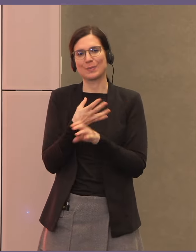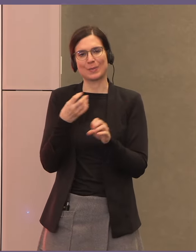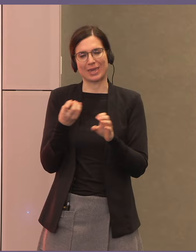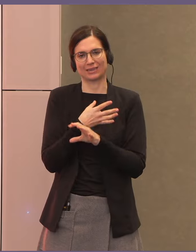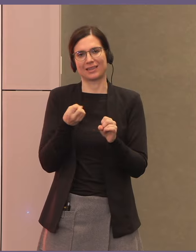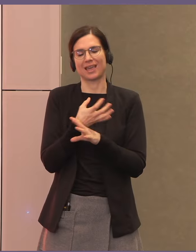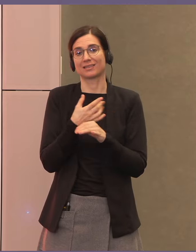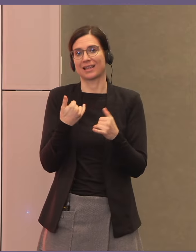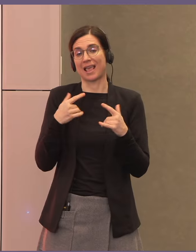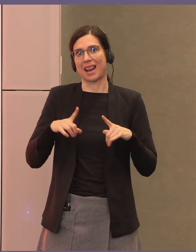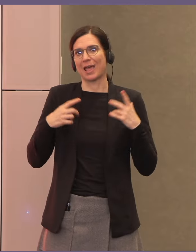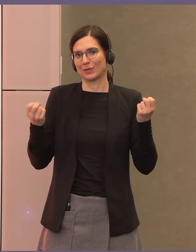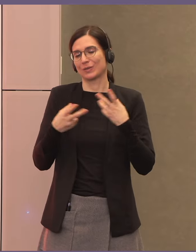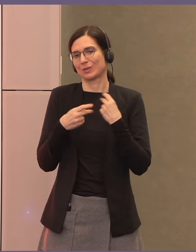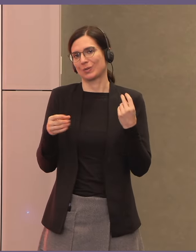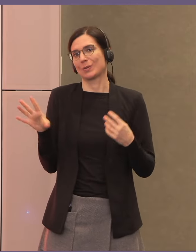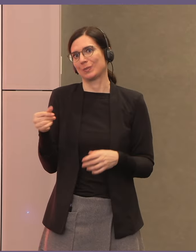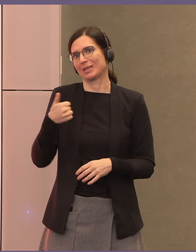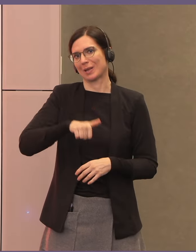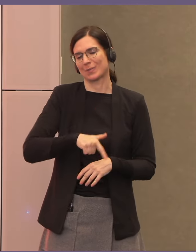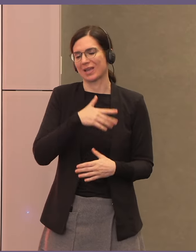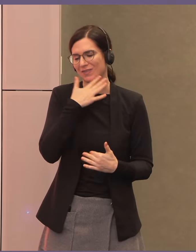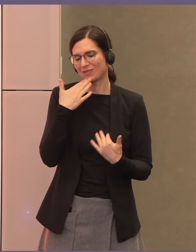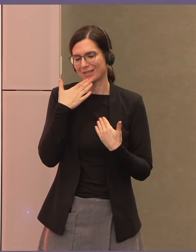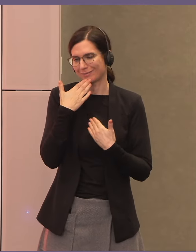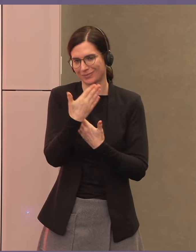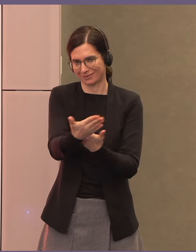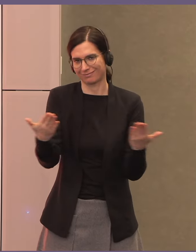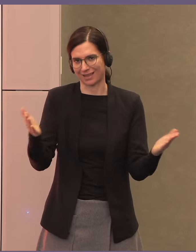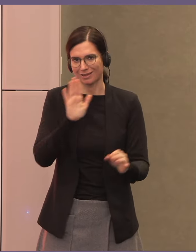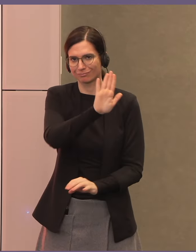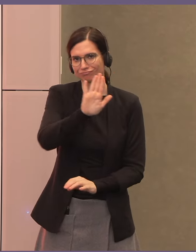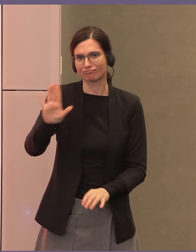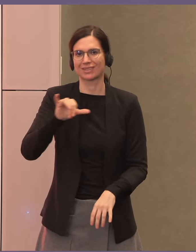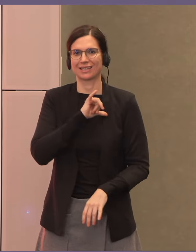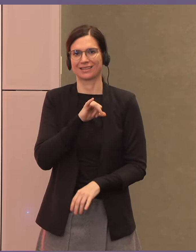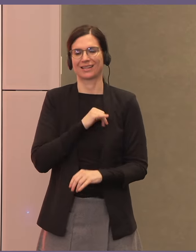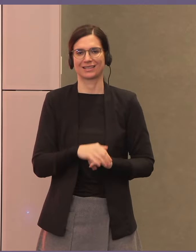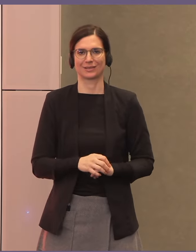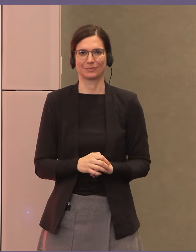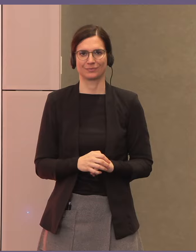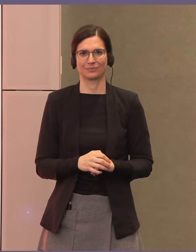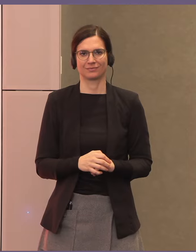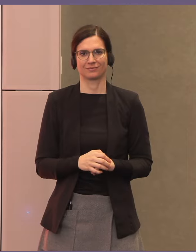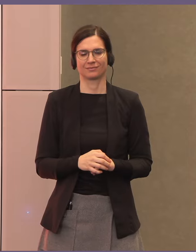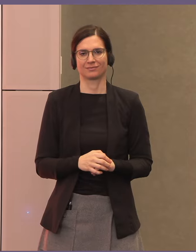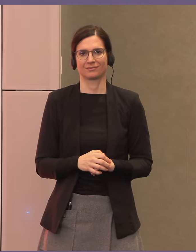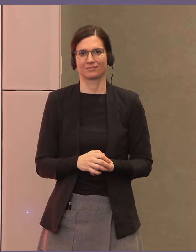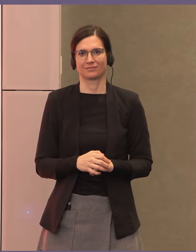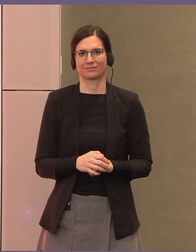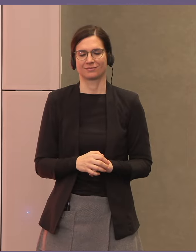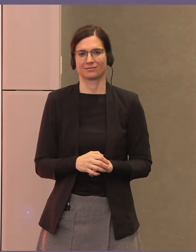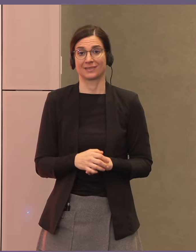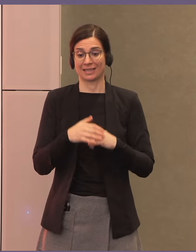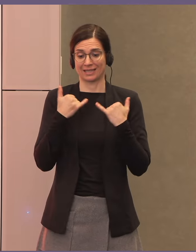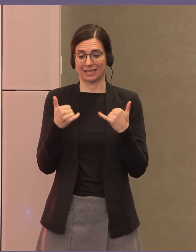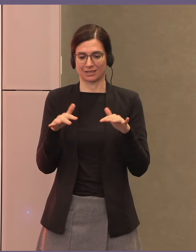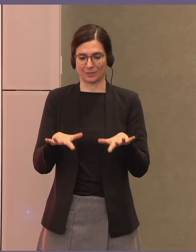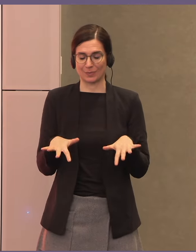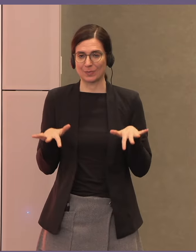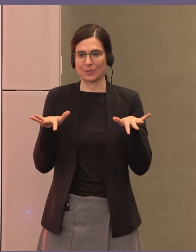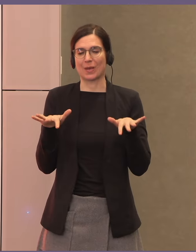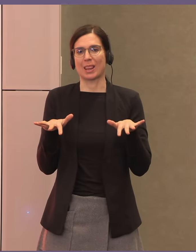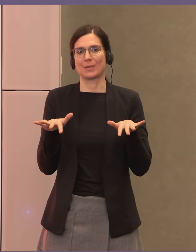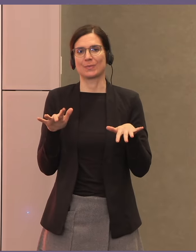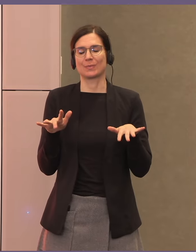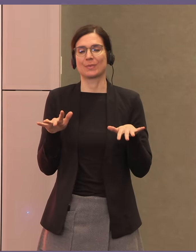die via Livestream mit dabei waren danke für ihr Interesse wir kommen hier jetzt vor Ort im Parlament eben